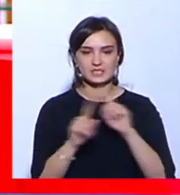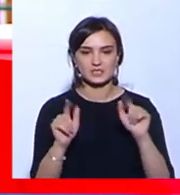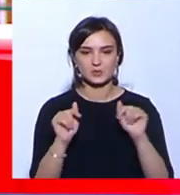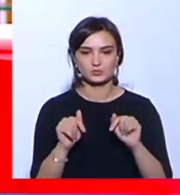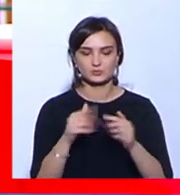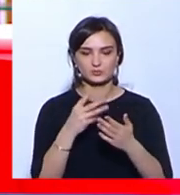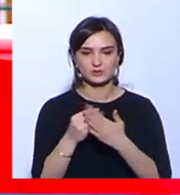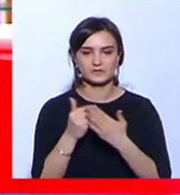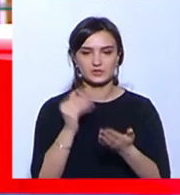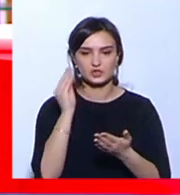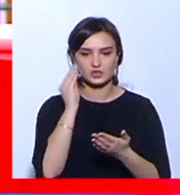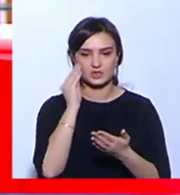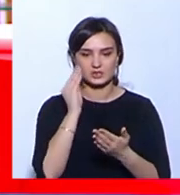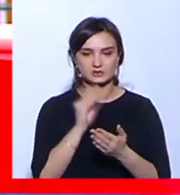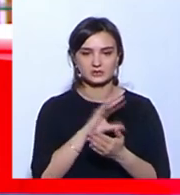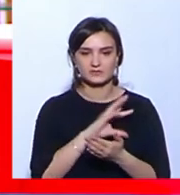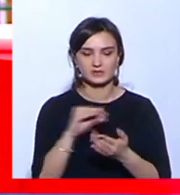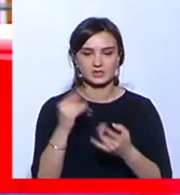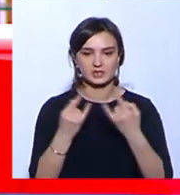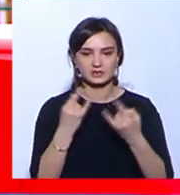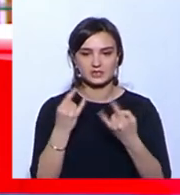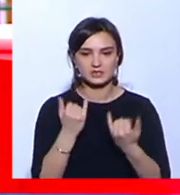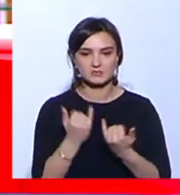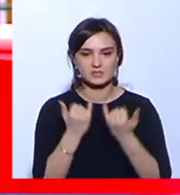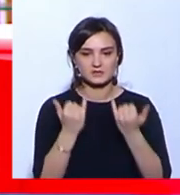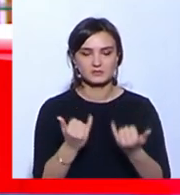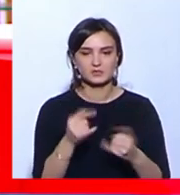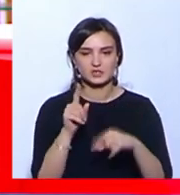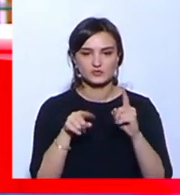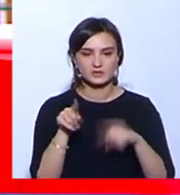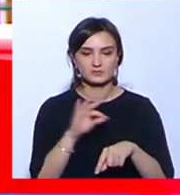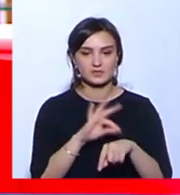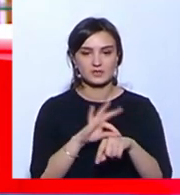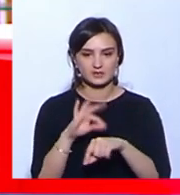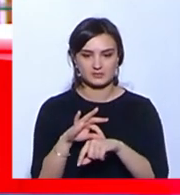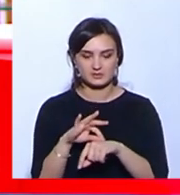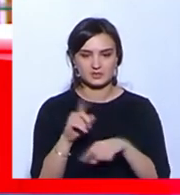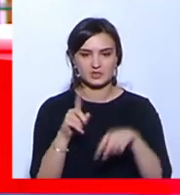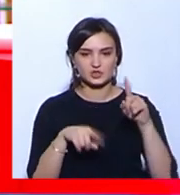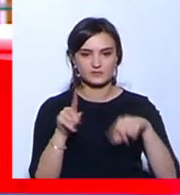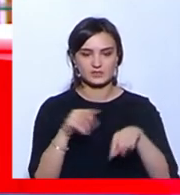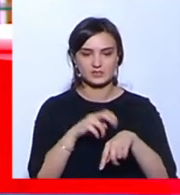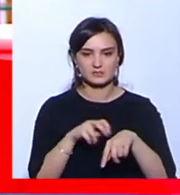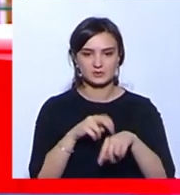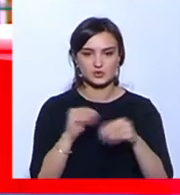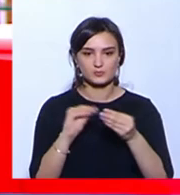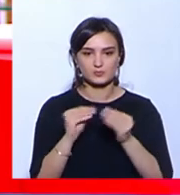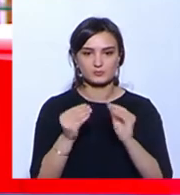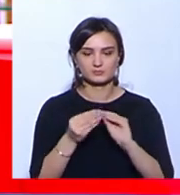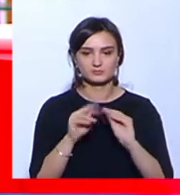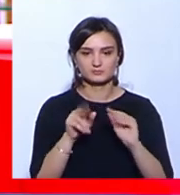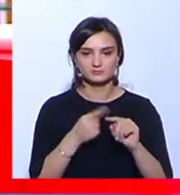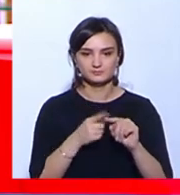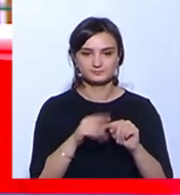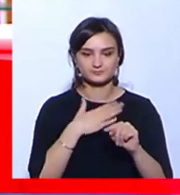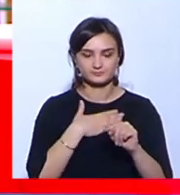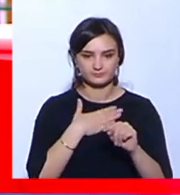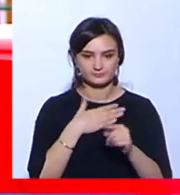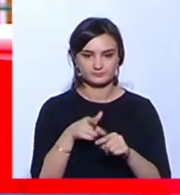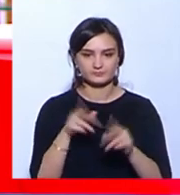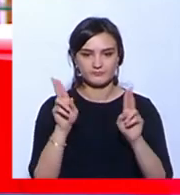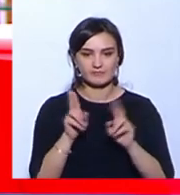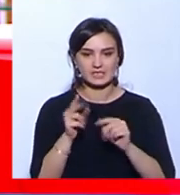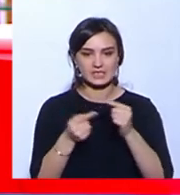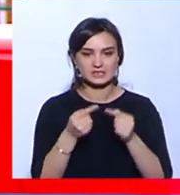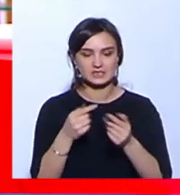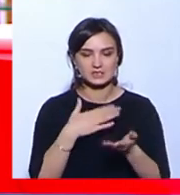განსაკუთრებულია თავისი შინაარსით. ყველა გადაცემა ეძღვნებოდა იშვიათ დაავადებას, იშვიათ სამედიცინო პრობლემას და ეს არის ჩვენი გადაცემის